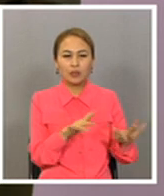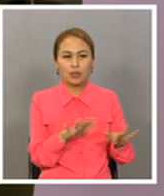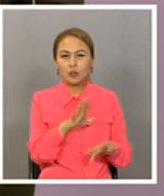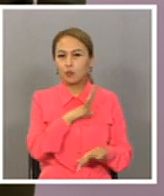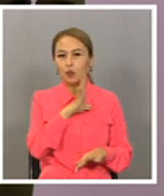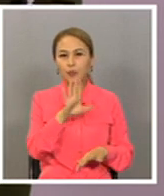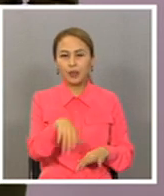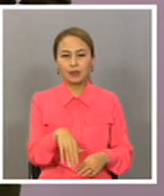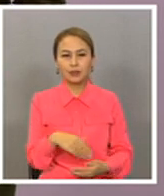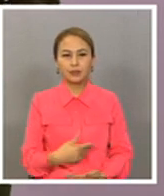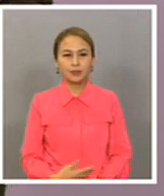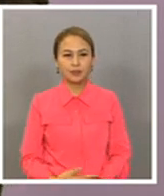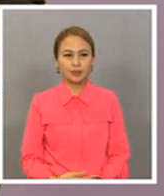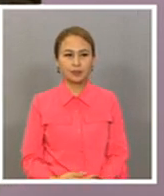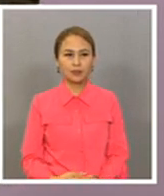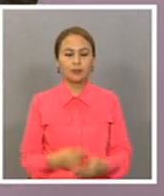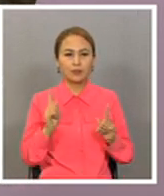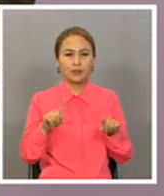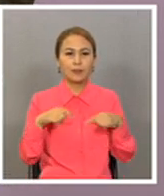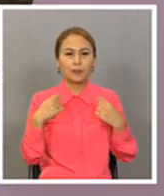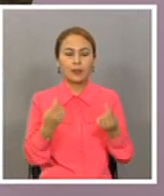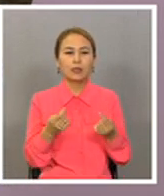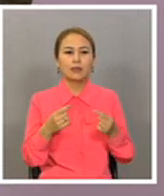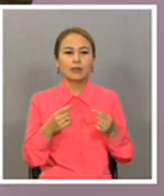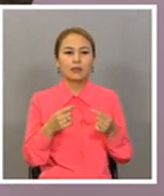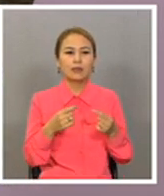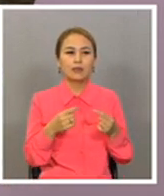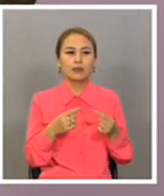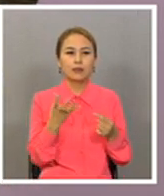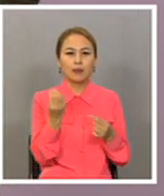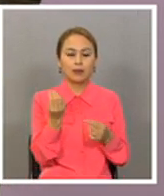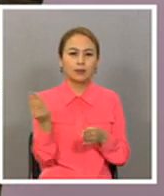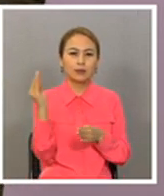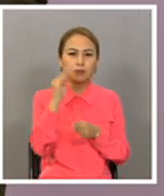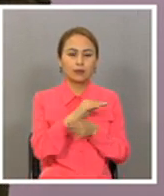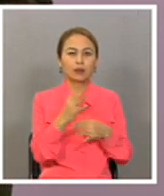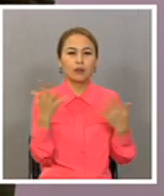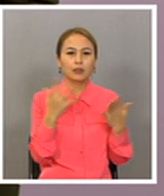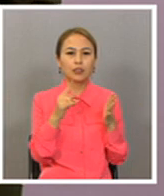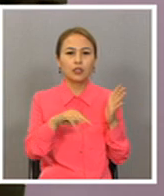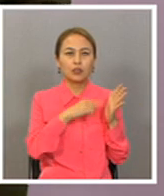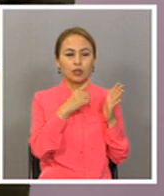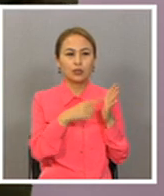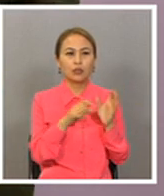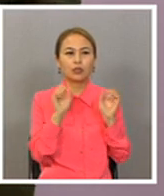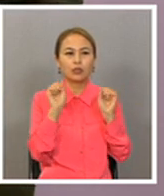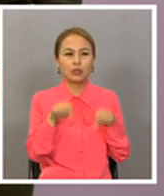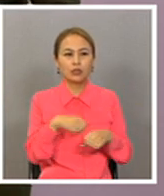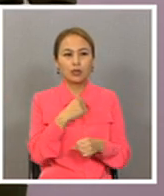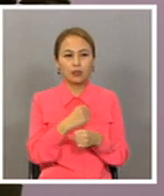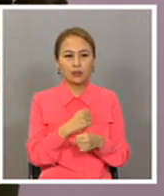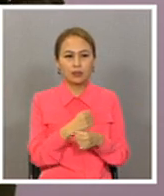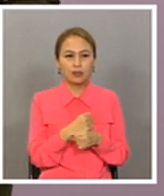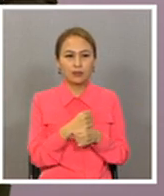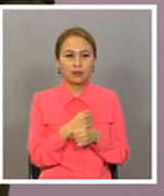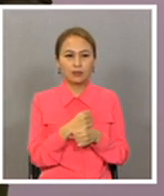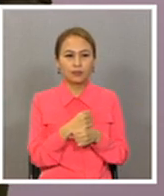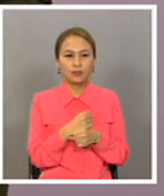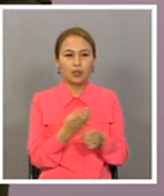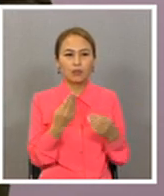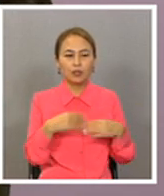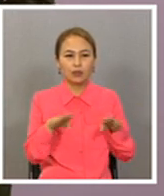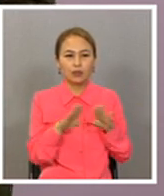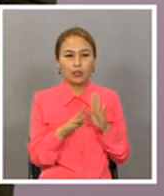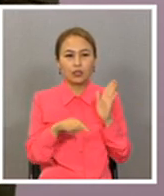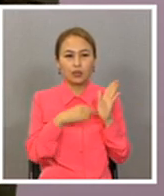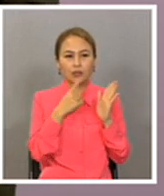болмаған. Берілген сызбаға тағы да қандай сұрақтар құрастыра аласыңдар? Мынандай